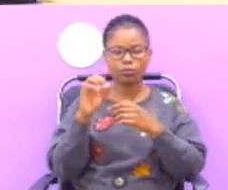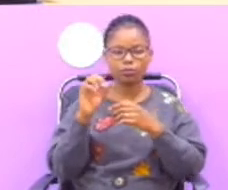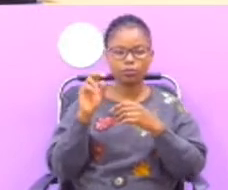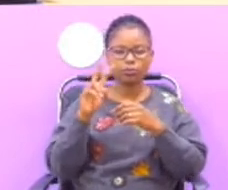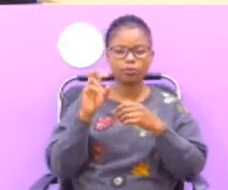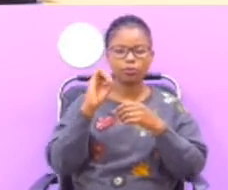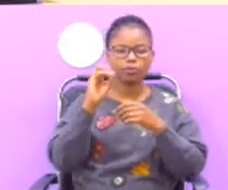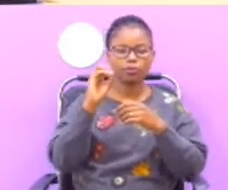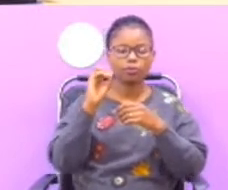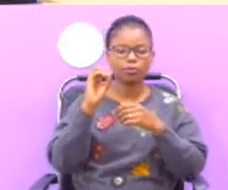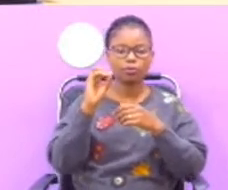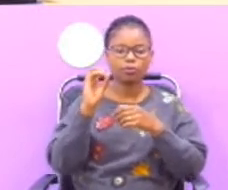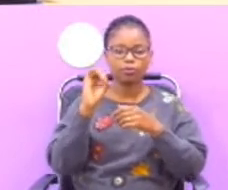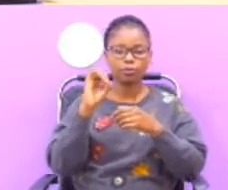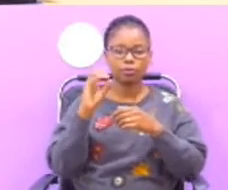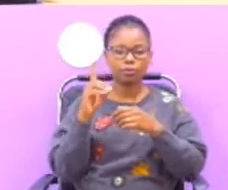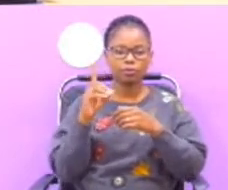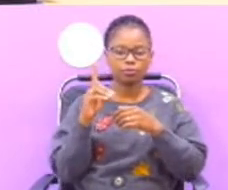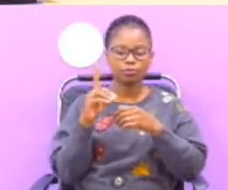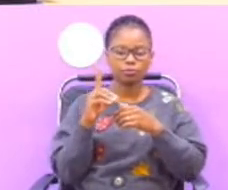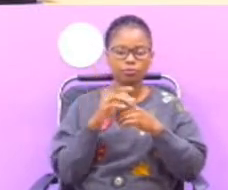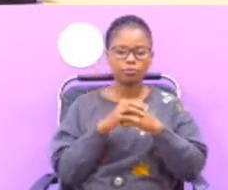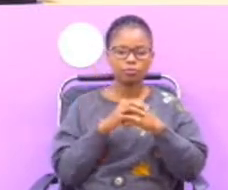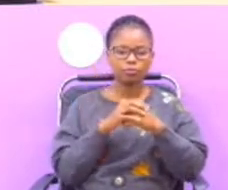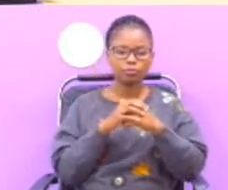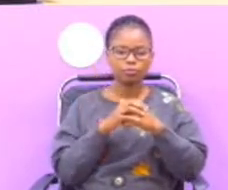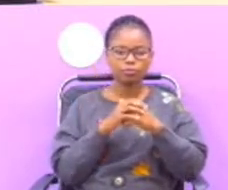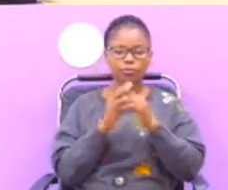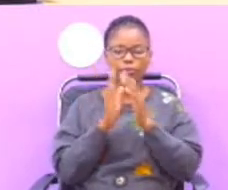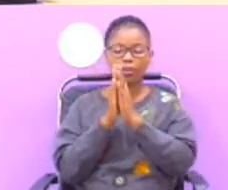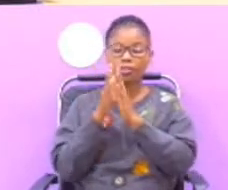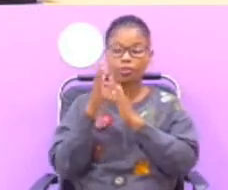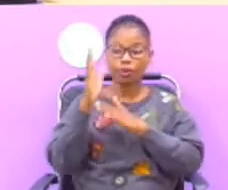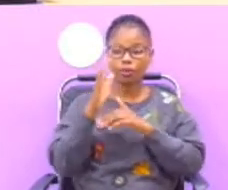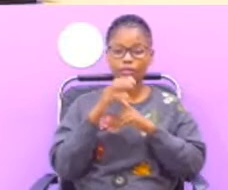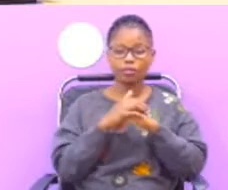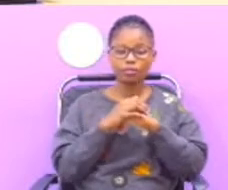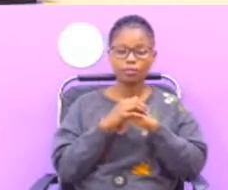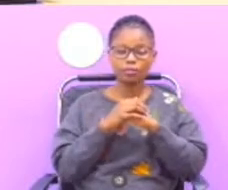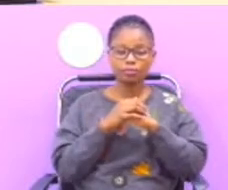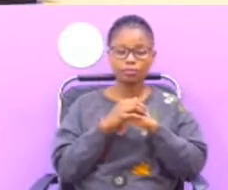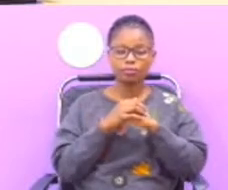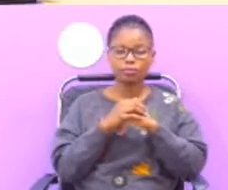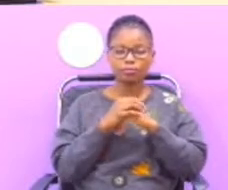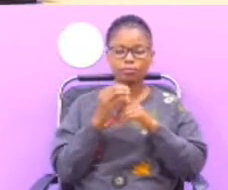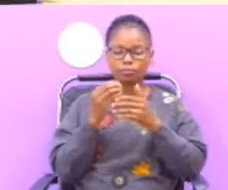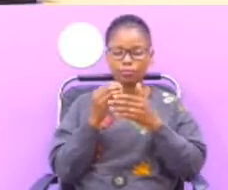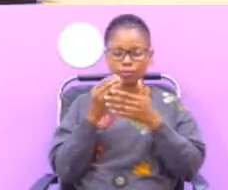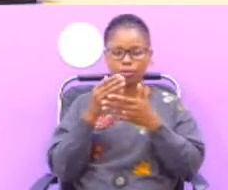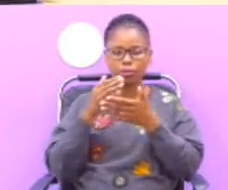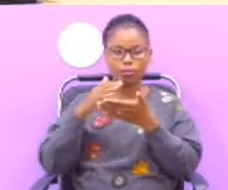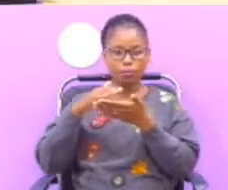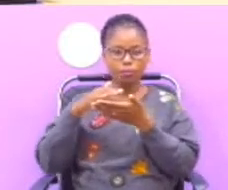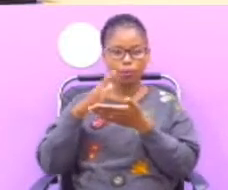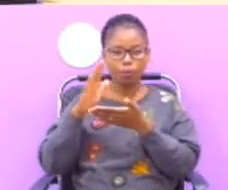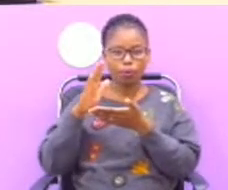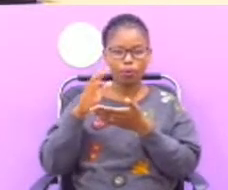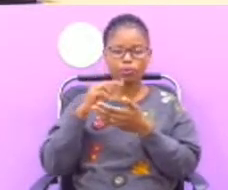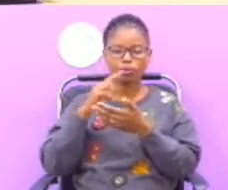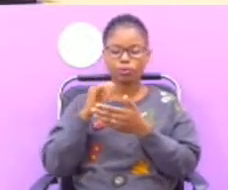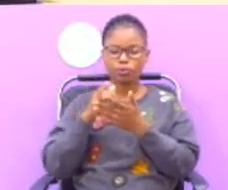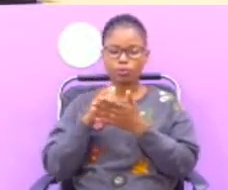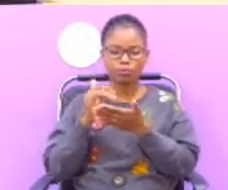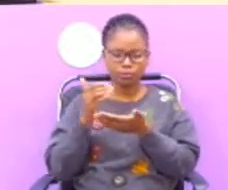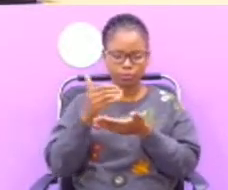gucinira ufuba akirwo Bwana asifiwe sana akinengerwo ufuba mwingi niguo